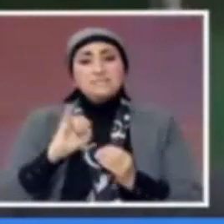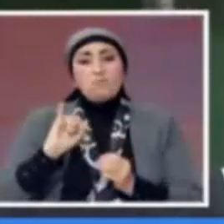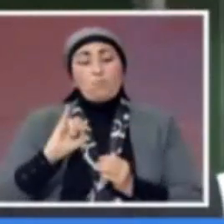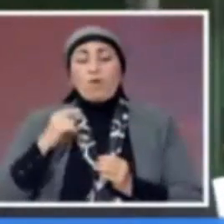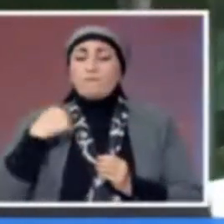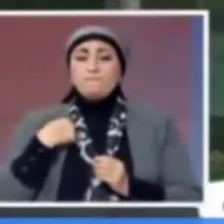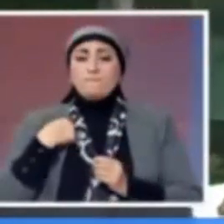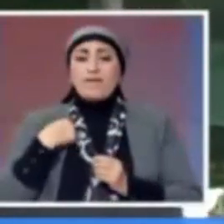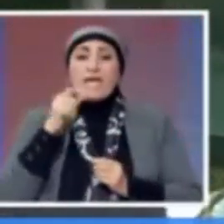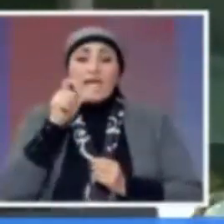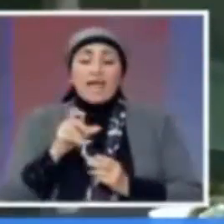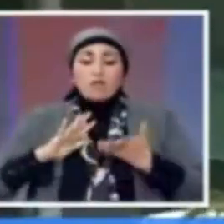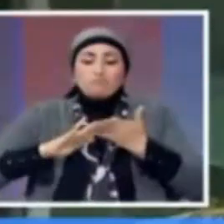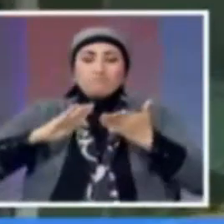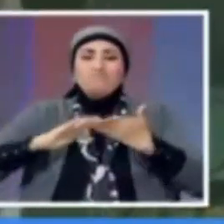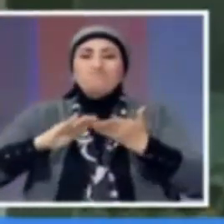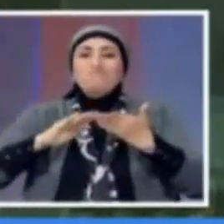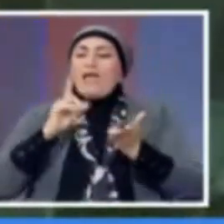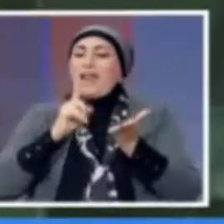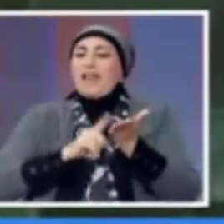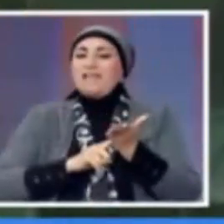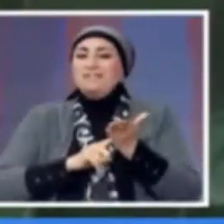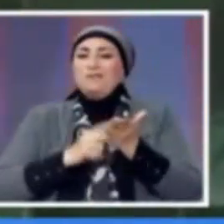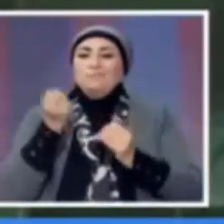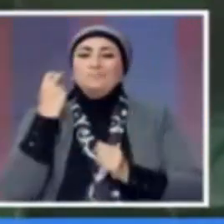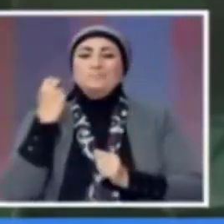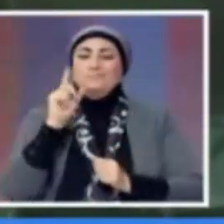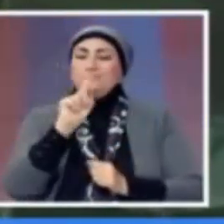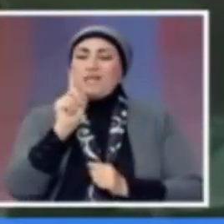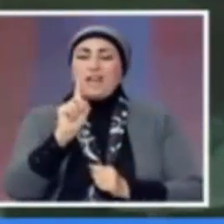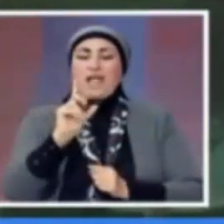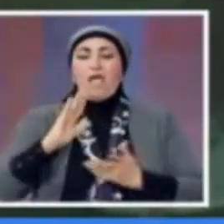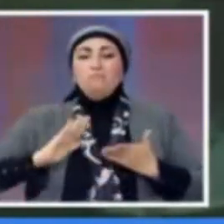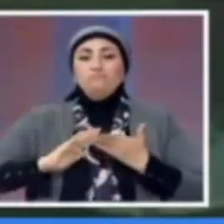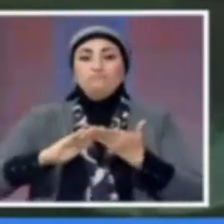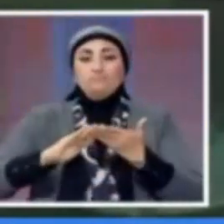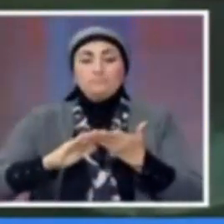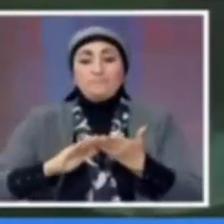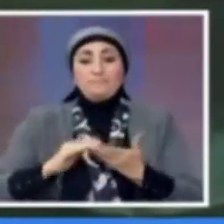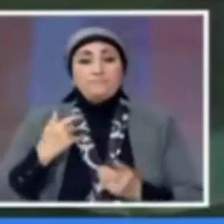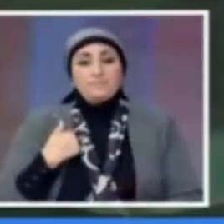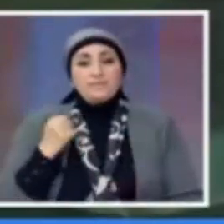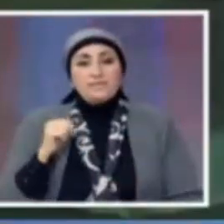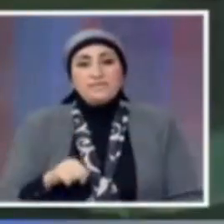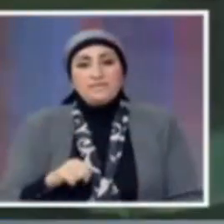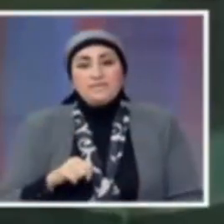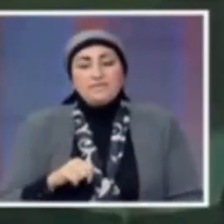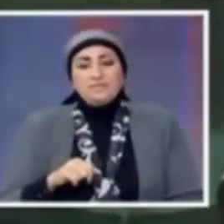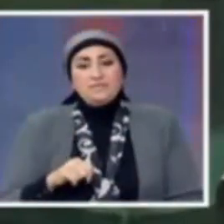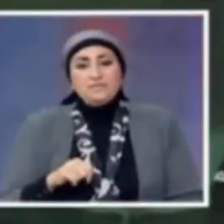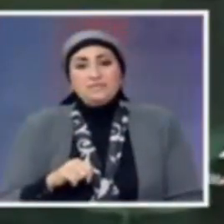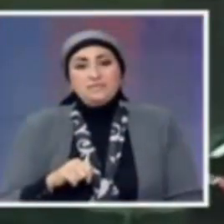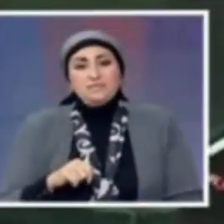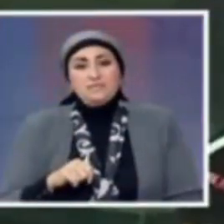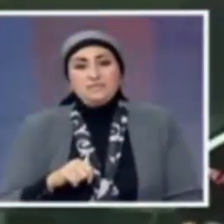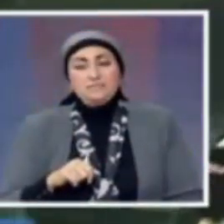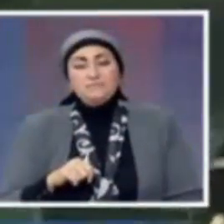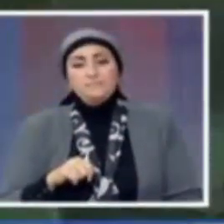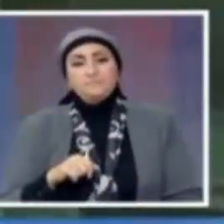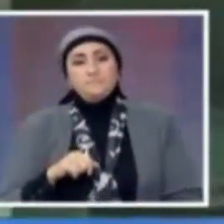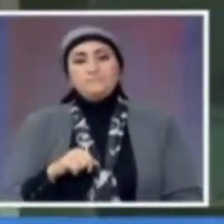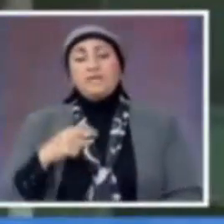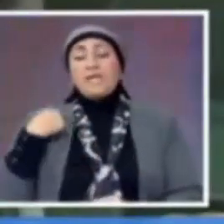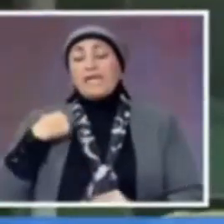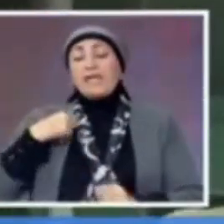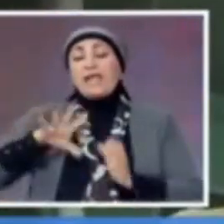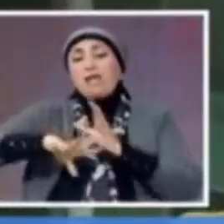دور فعال في الفترة ديت، وخصوصا في موضوع الوقاية من فيروس كورونا. فاحنا عندنا من ضمن المجموعة ورش إنتاجية.